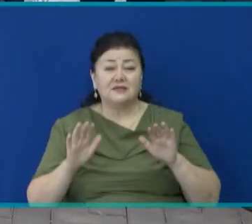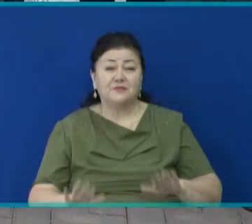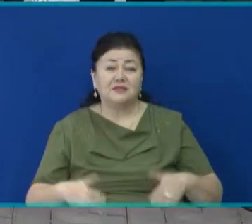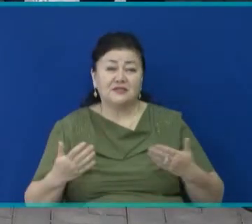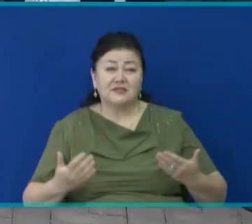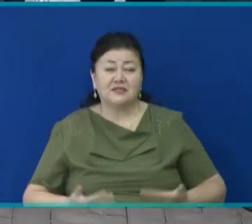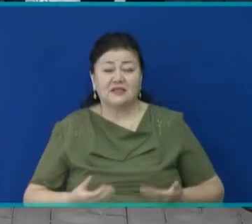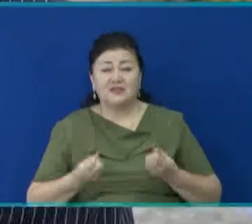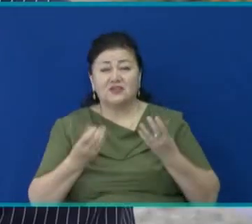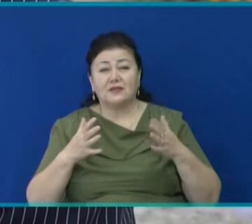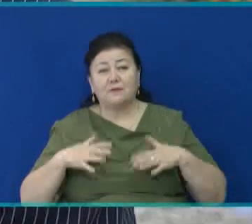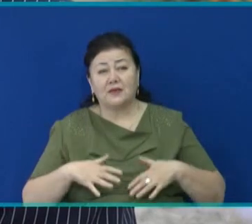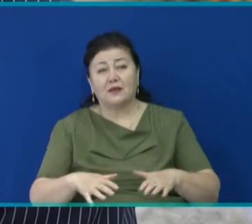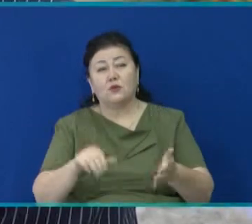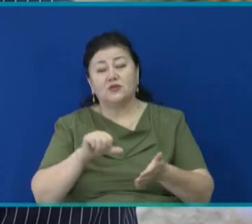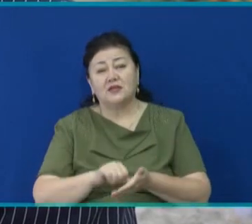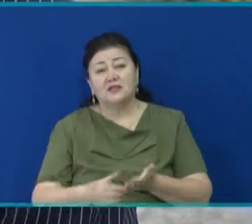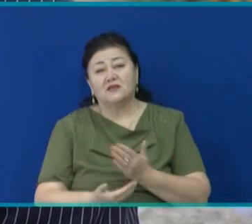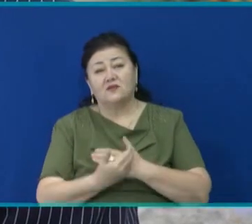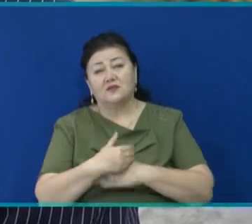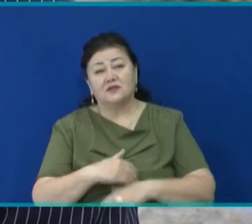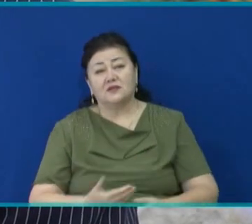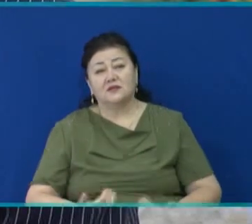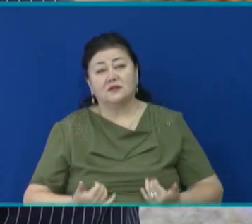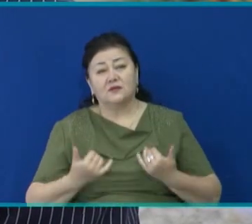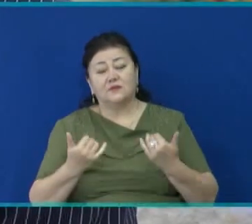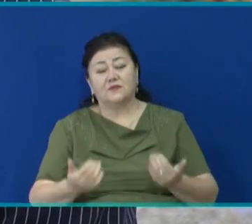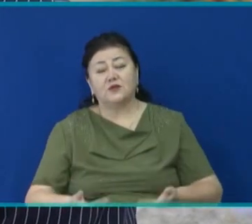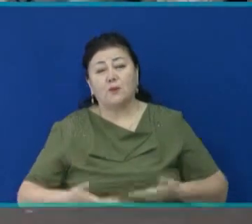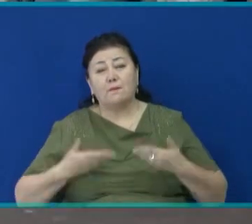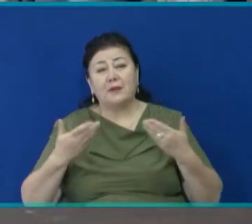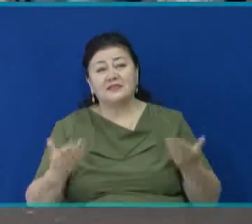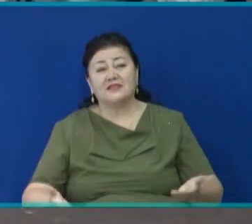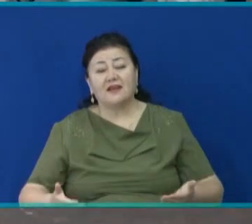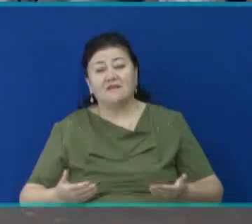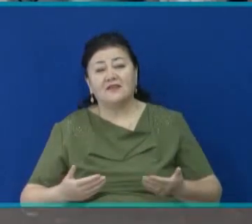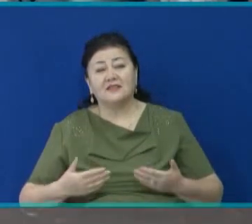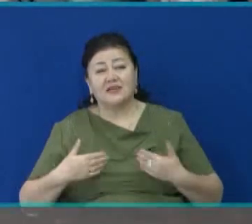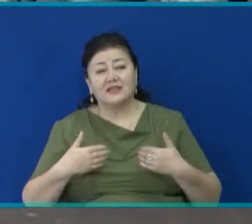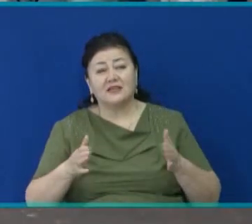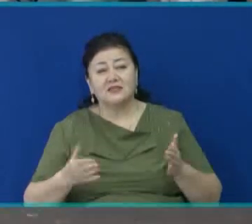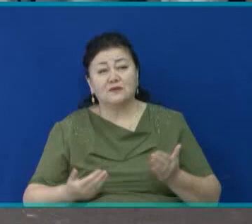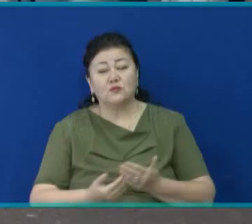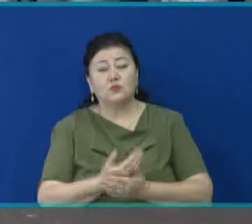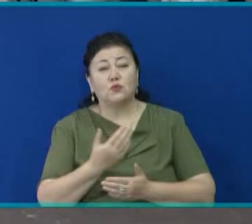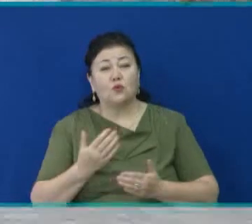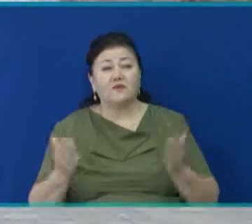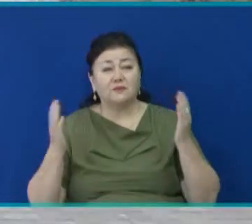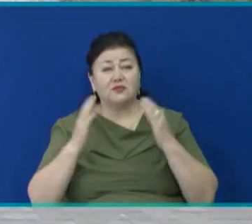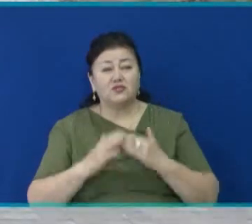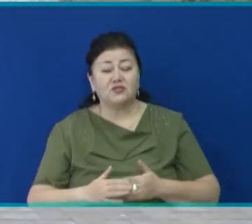торжественном мероприятии приняли участие почетные гости, которые поздравили сельчан с открытием нового объекта, выразив благодарность